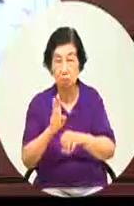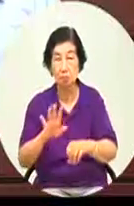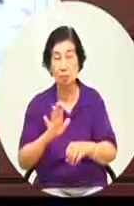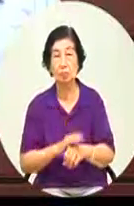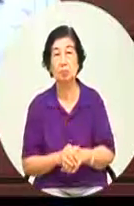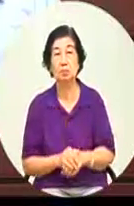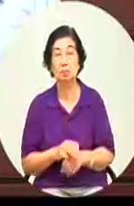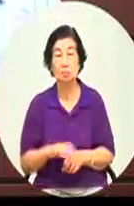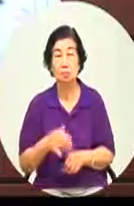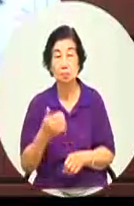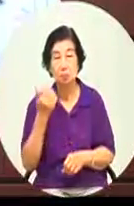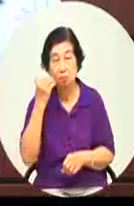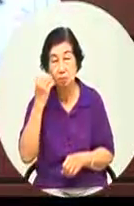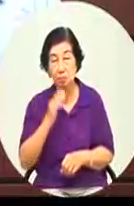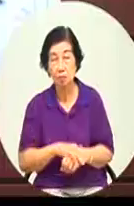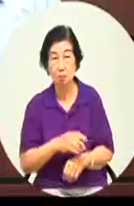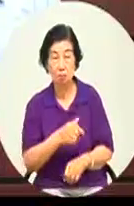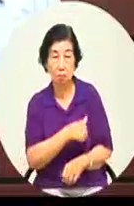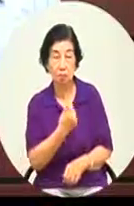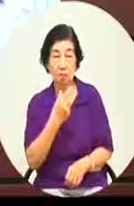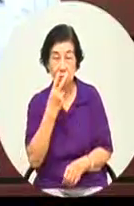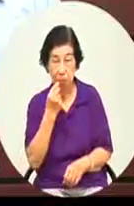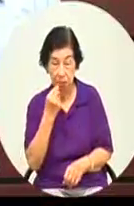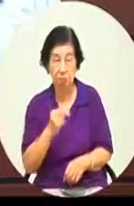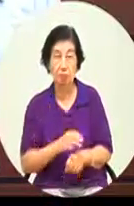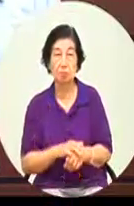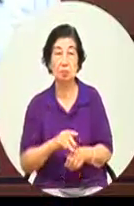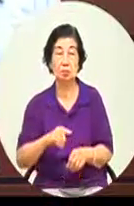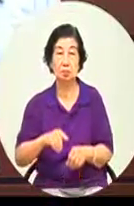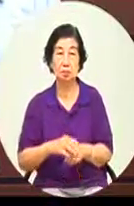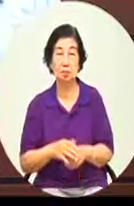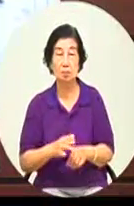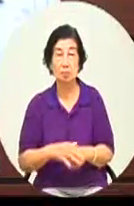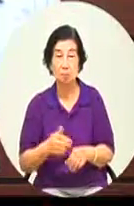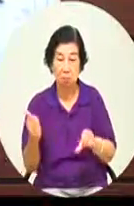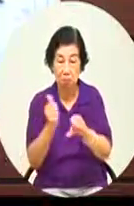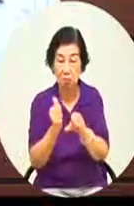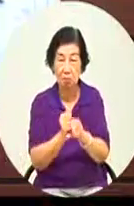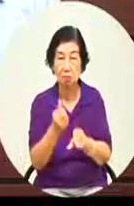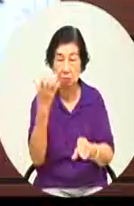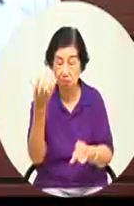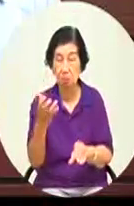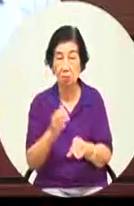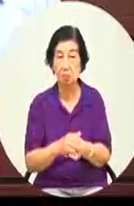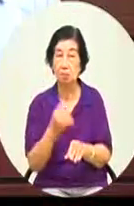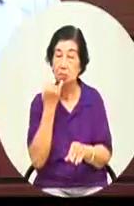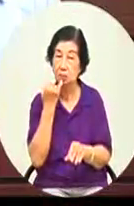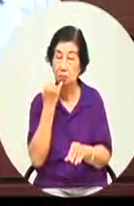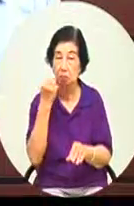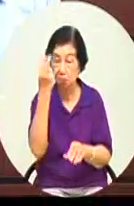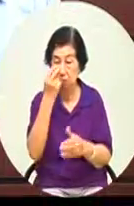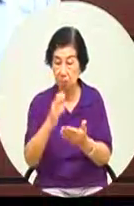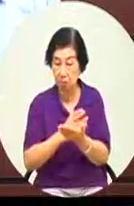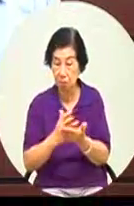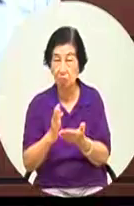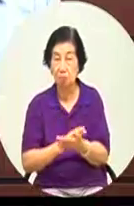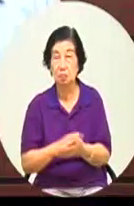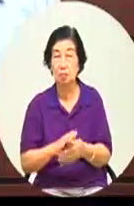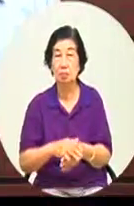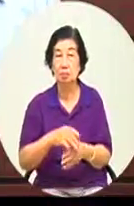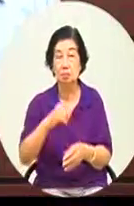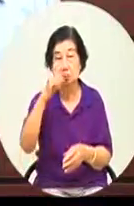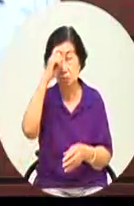很大的需求，那当然增加班次，我们一定会乐意来评估哈，会要求港都客